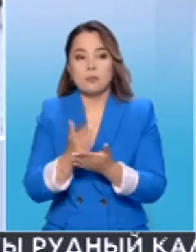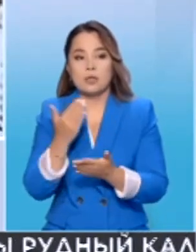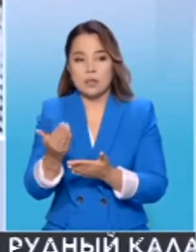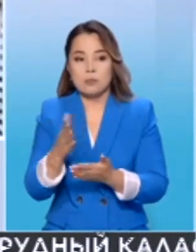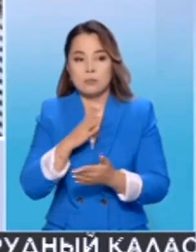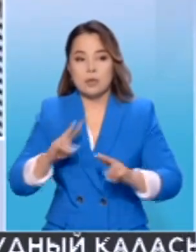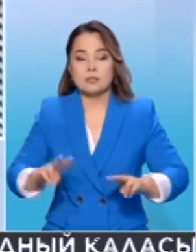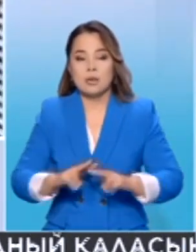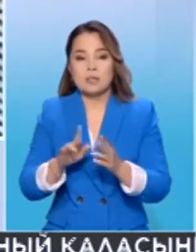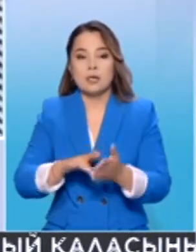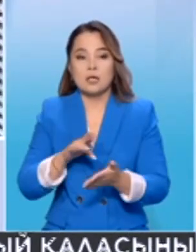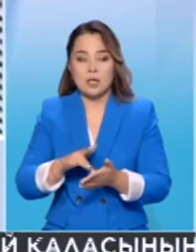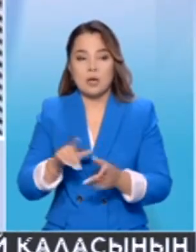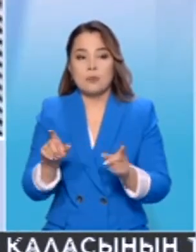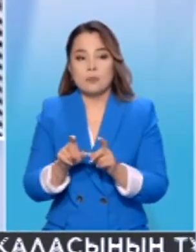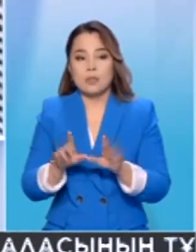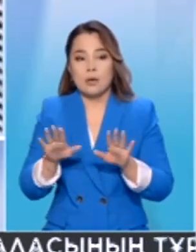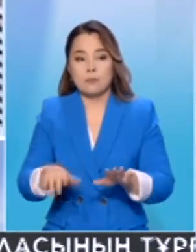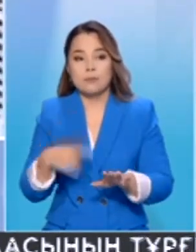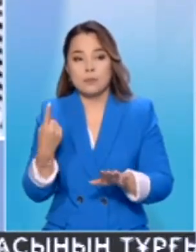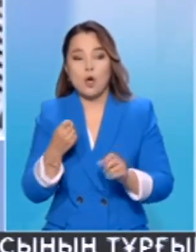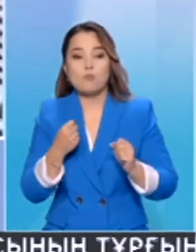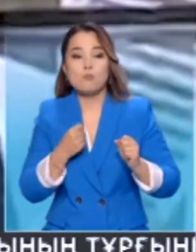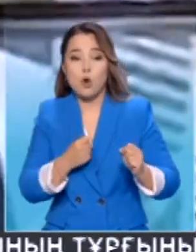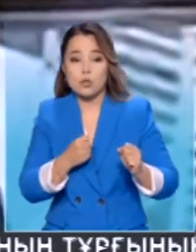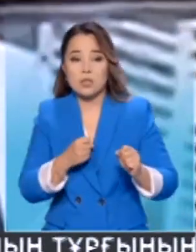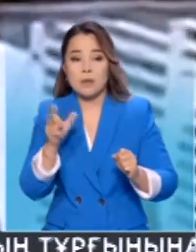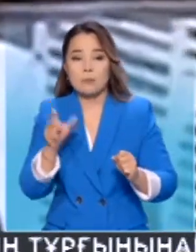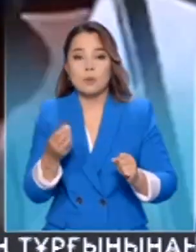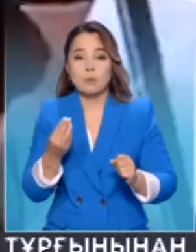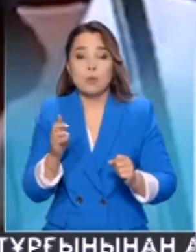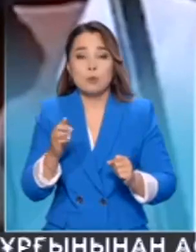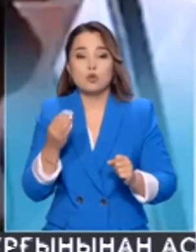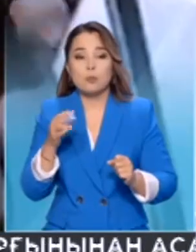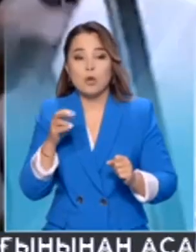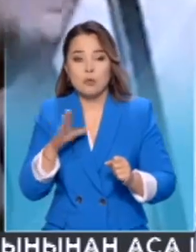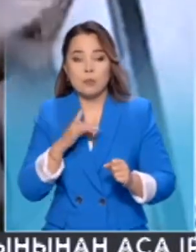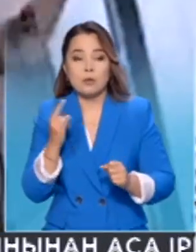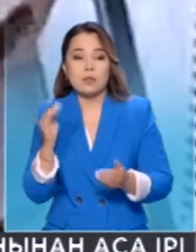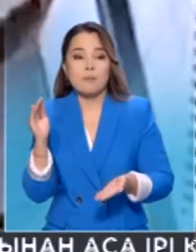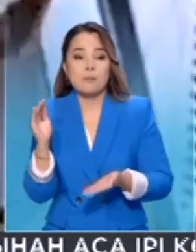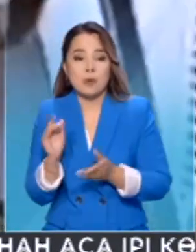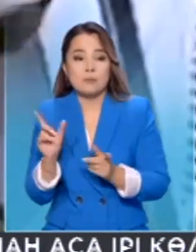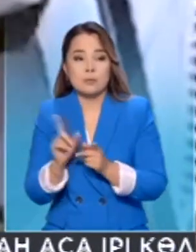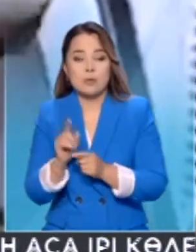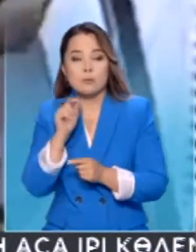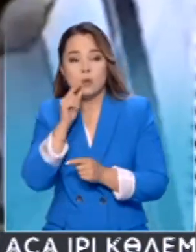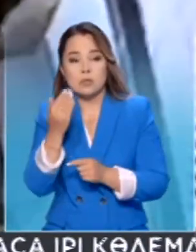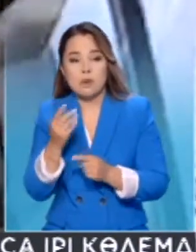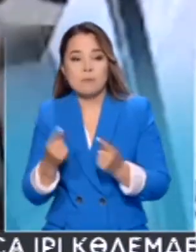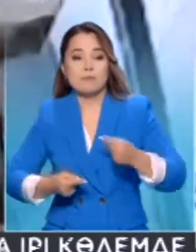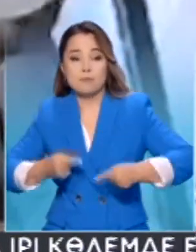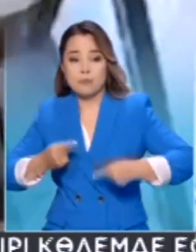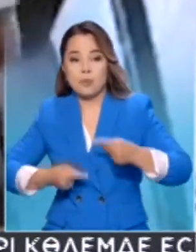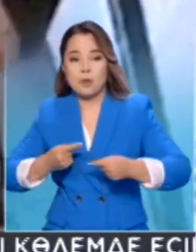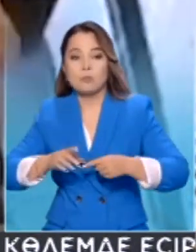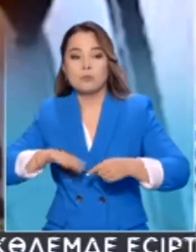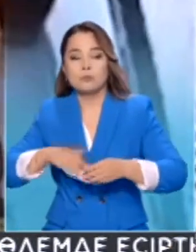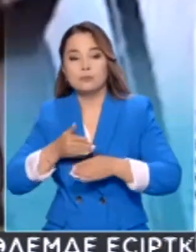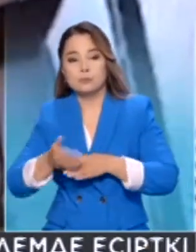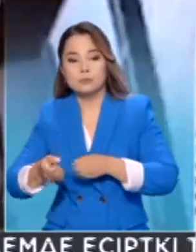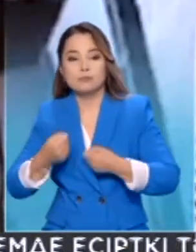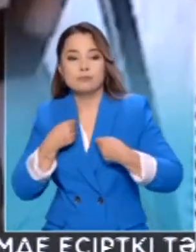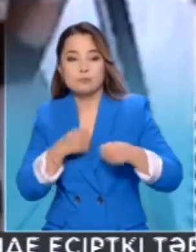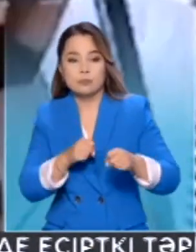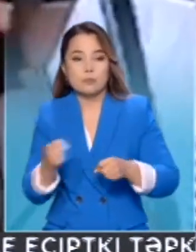кетейік, елордадағы сауда орталықтарының бірінде боксшы Бейбіт Шүменов қолында баласы бар ер адаммен ерегісіп, артынша жұдырығын